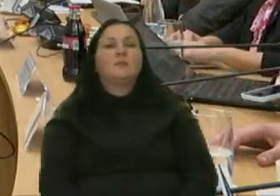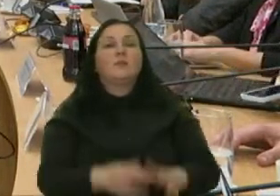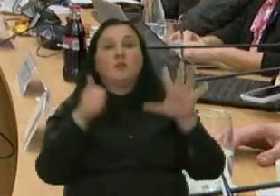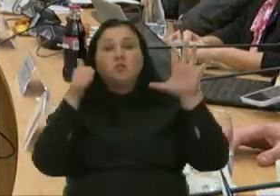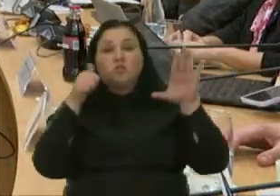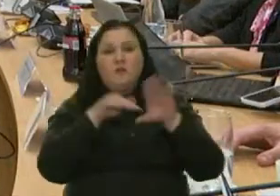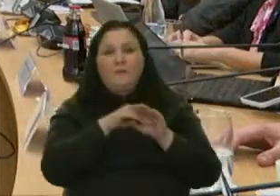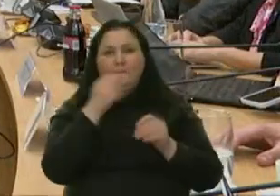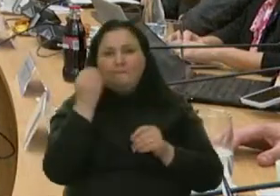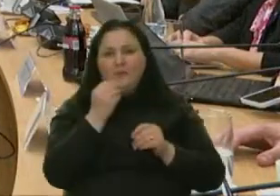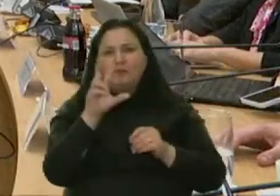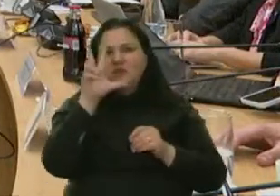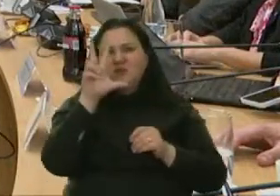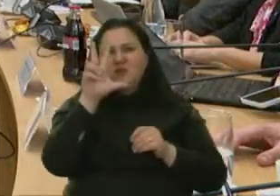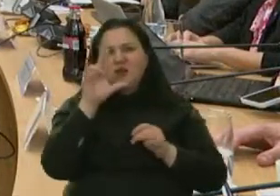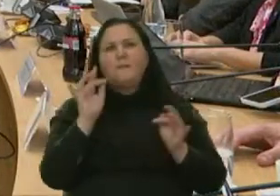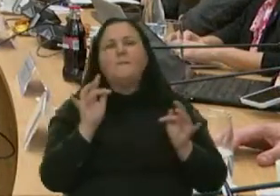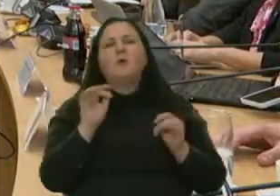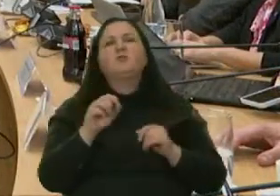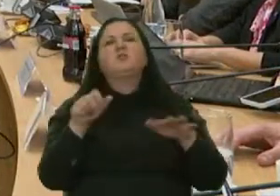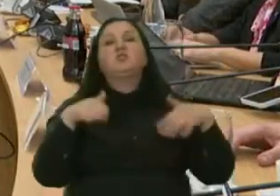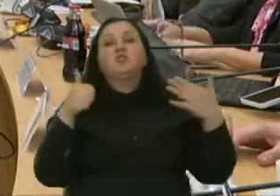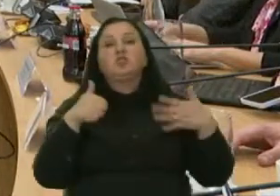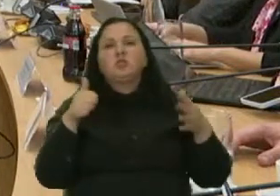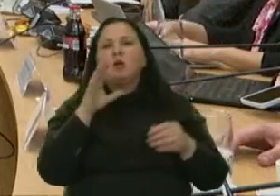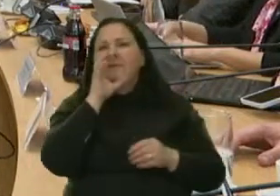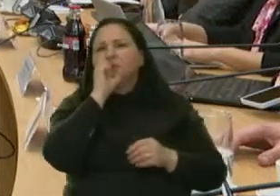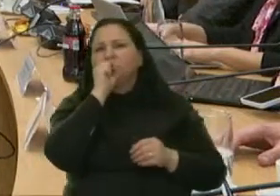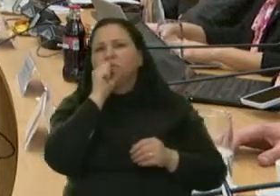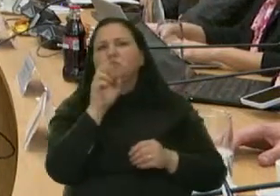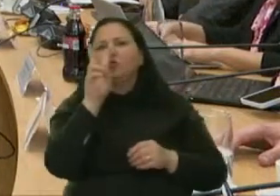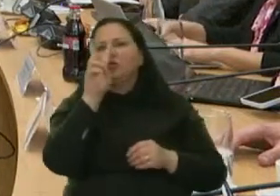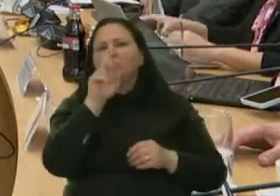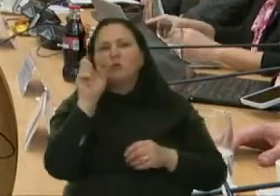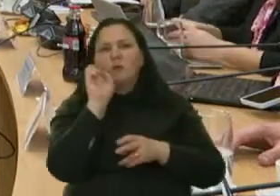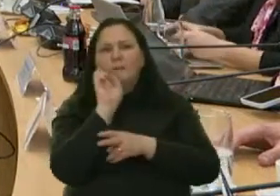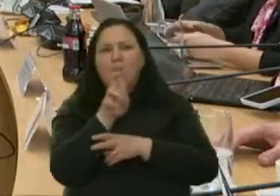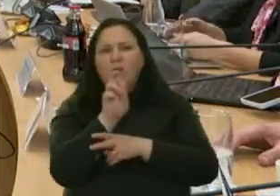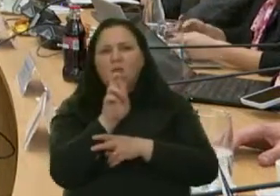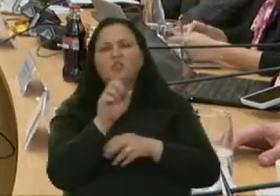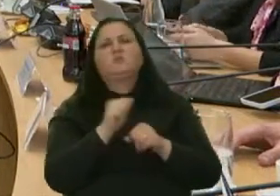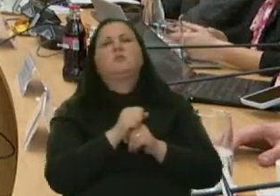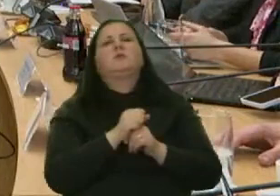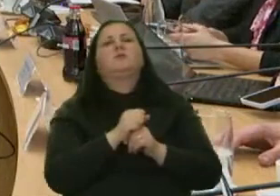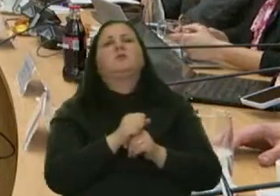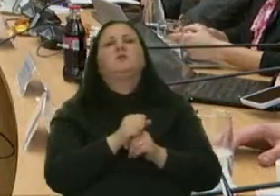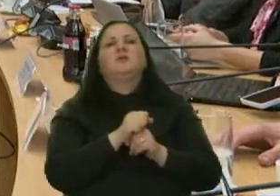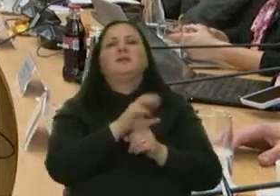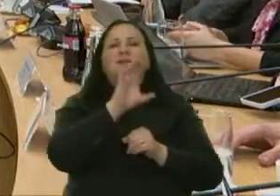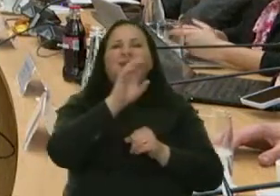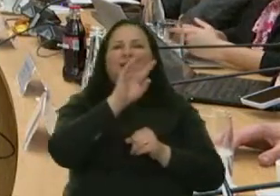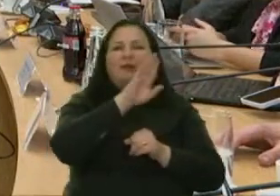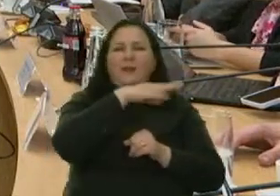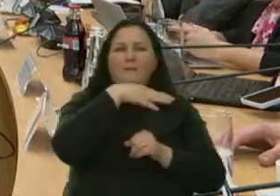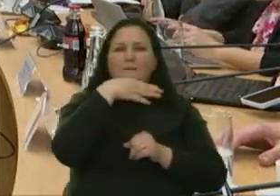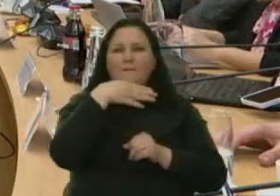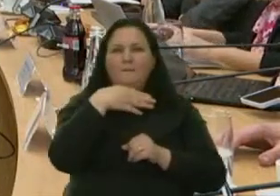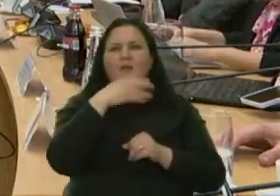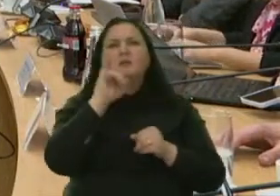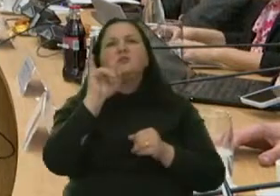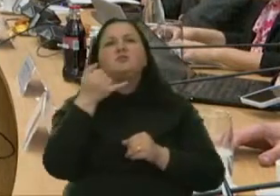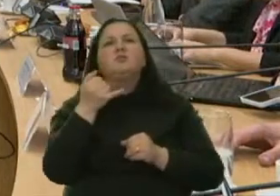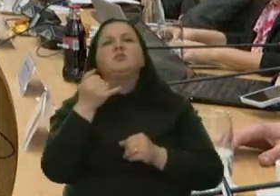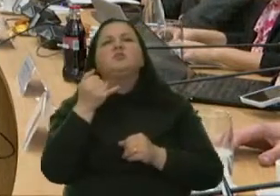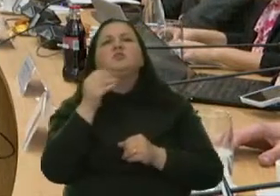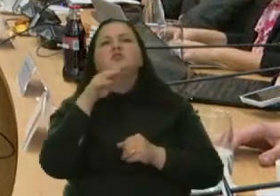șase voturi pentru trei voturi împotrivă 16 abțineri două nep participări la vot a Domnului consilier Chira benian nimini și a